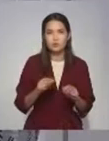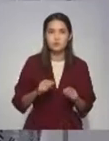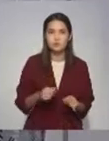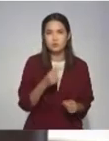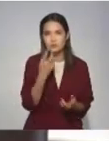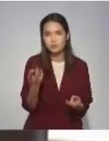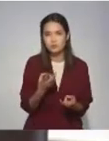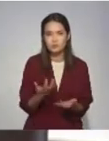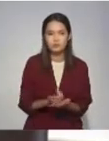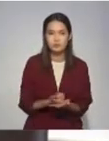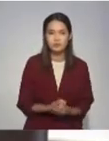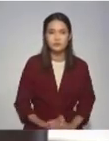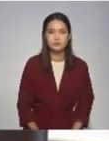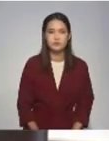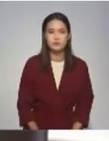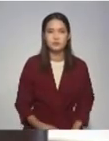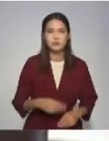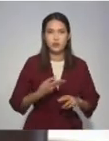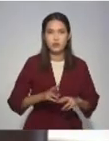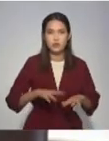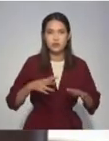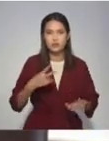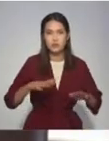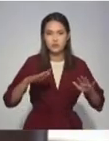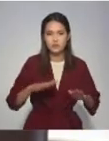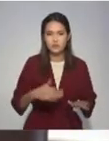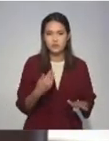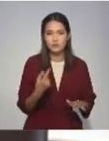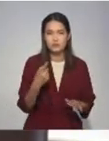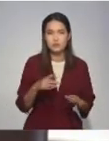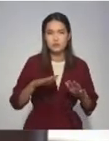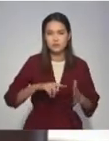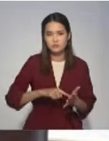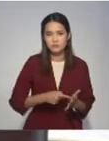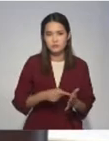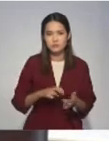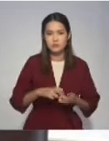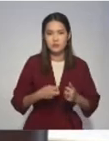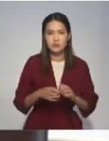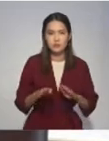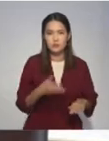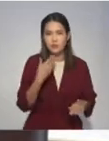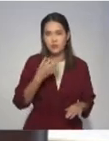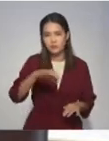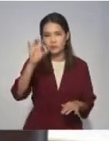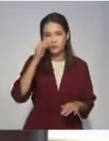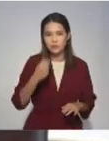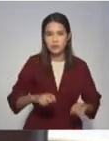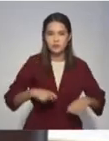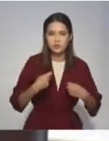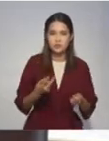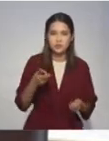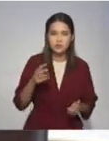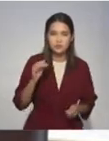қажет. Өскеменде 20 төсек орынға арналған бір ғана мекеме жұмыс істейді. Ал полицейлер жеткізген